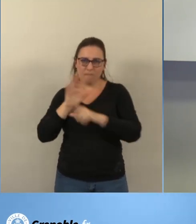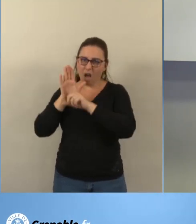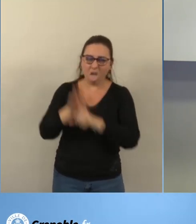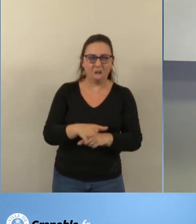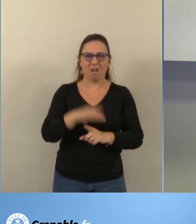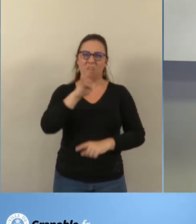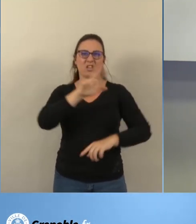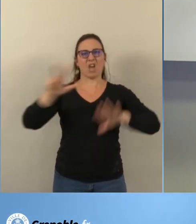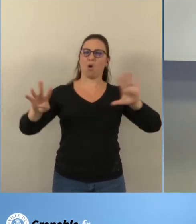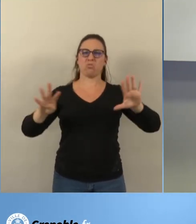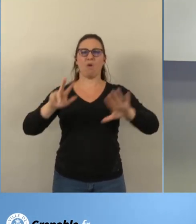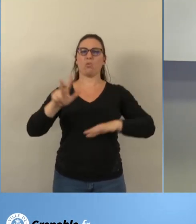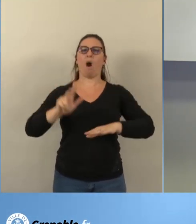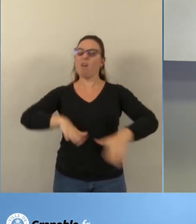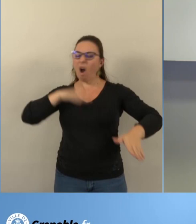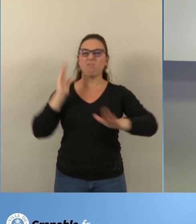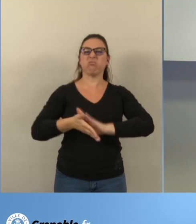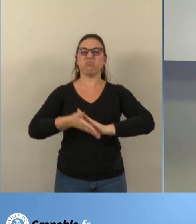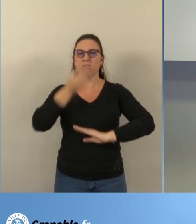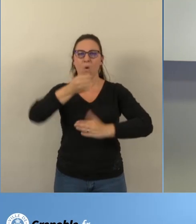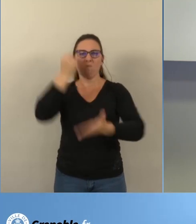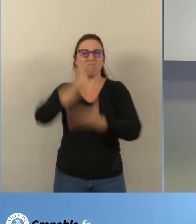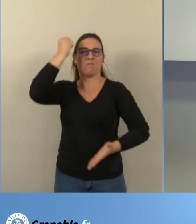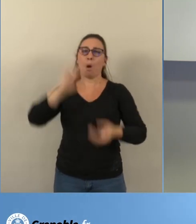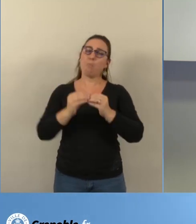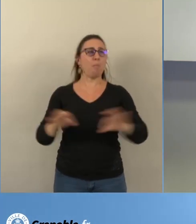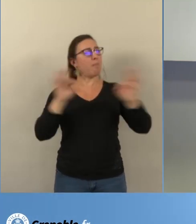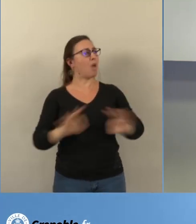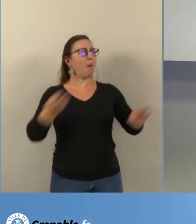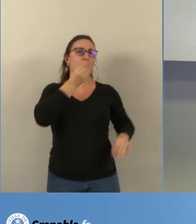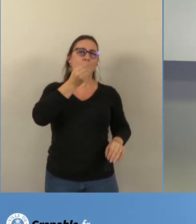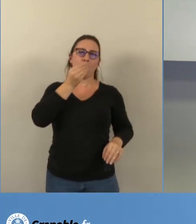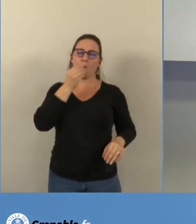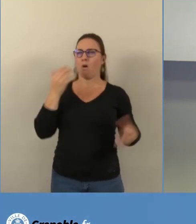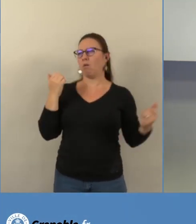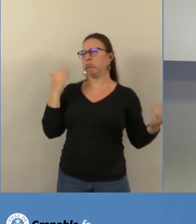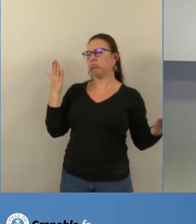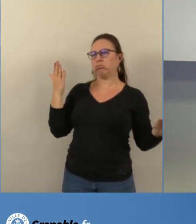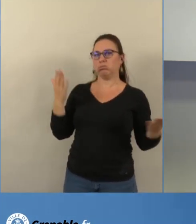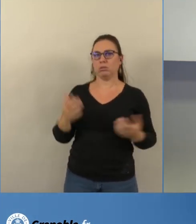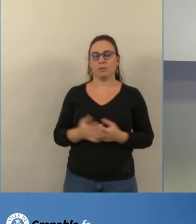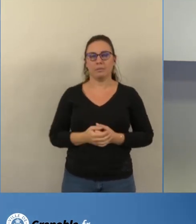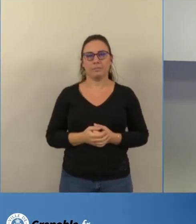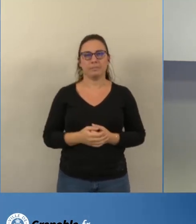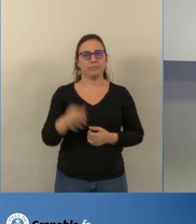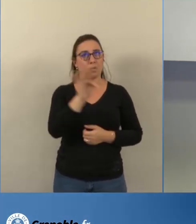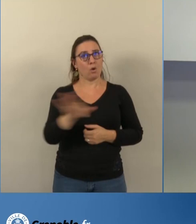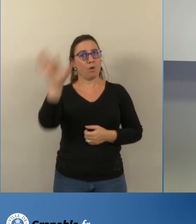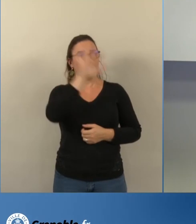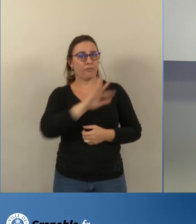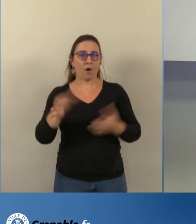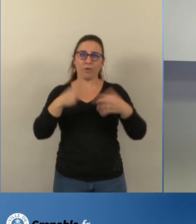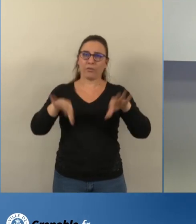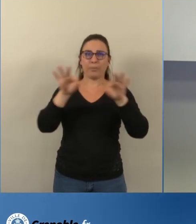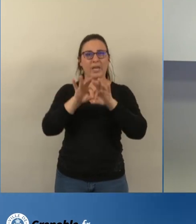là par contre il n'y a pas de problème la France pays des Lumières fait